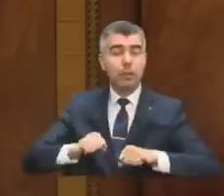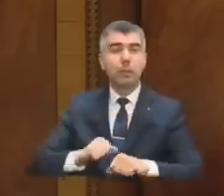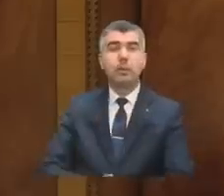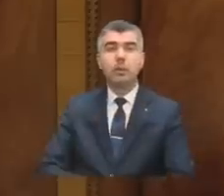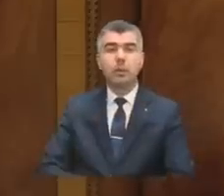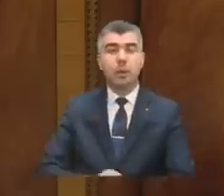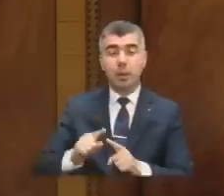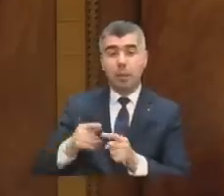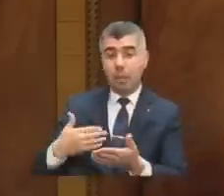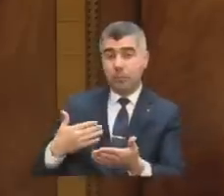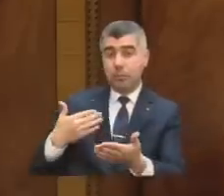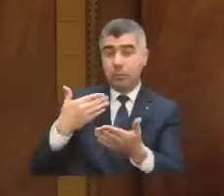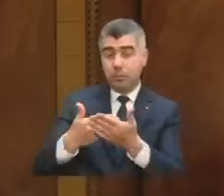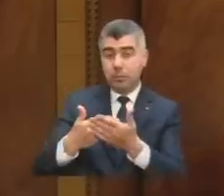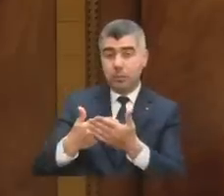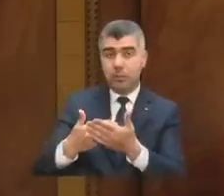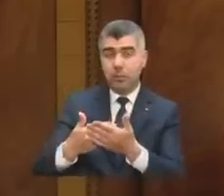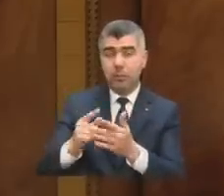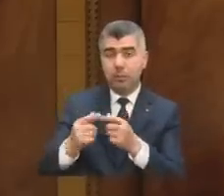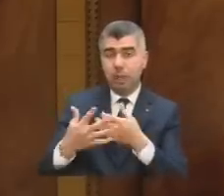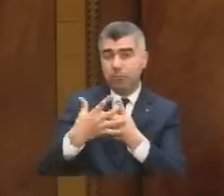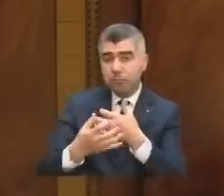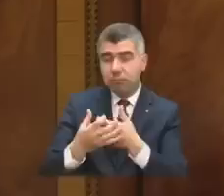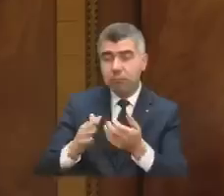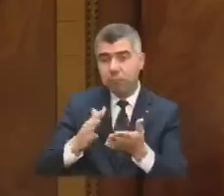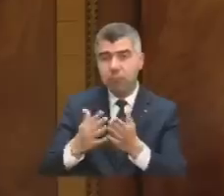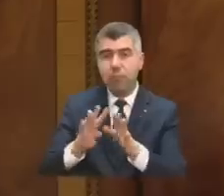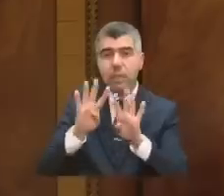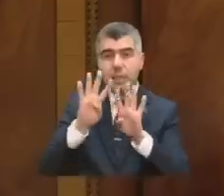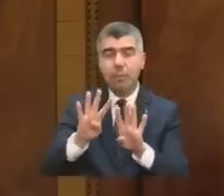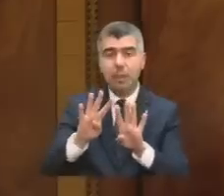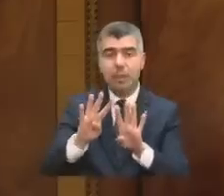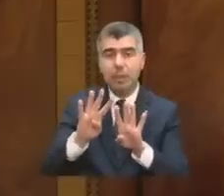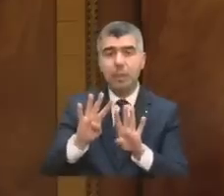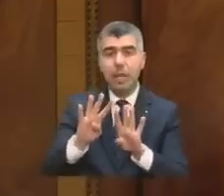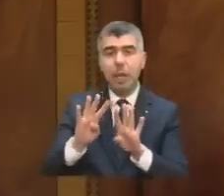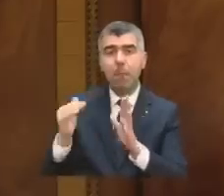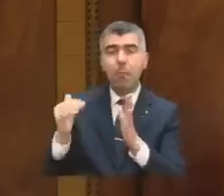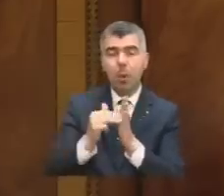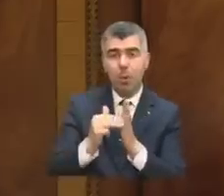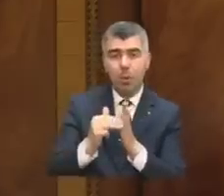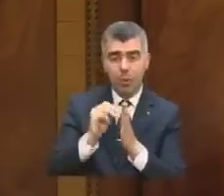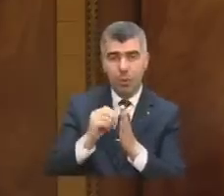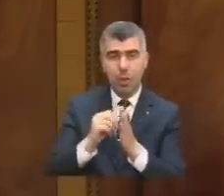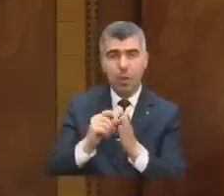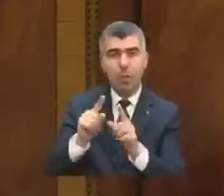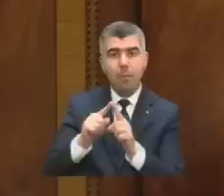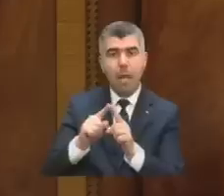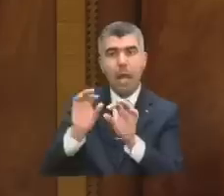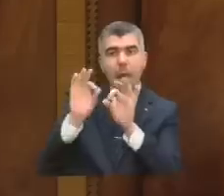الفتره نفسها انه تم تحصيل ما مجموعه ثمانيه المليون و 370 من طرف المحاسبين